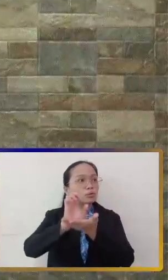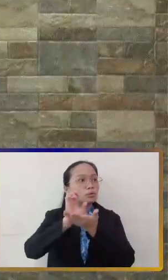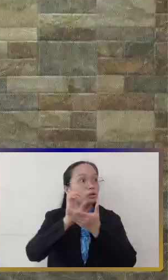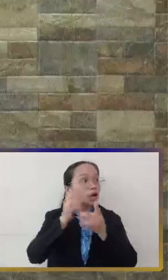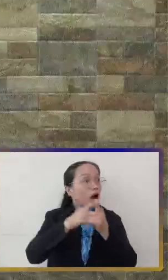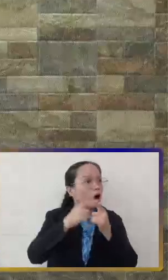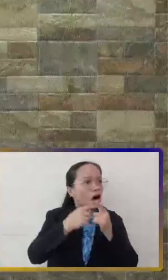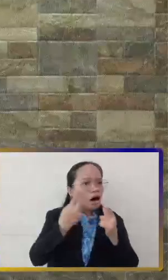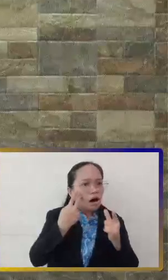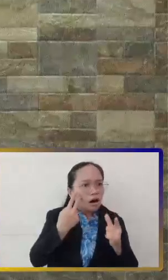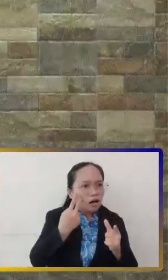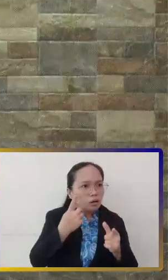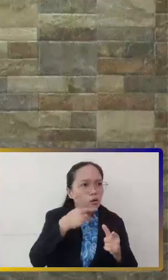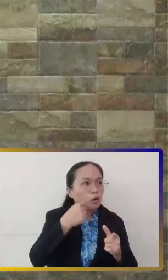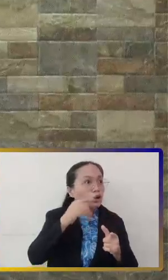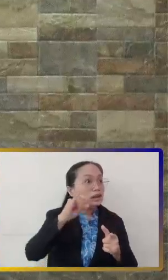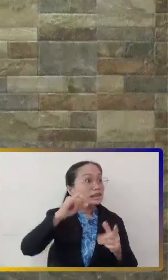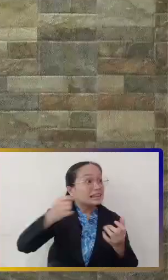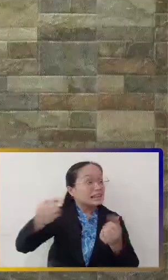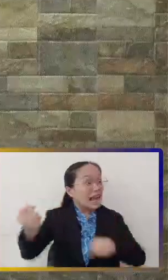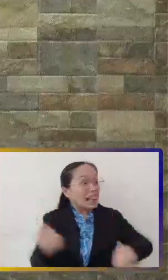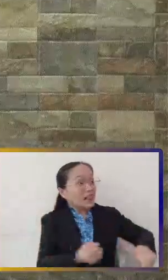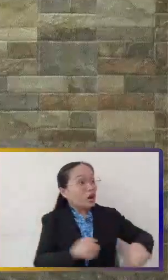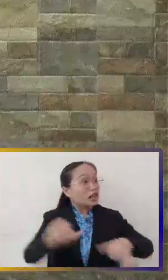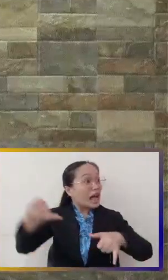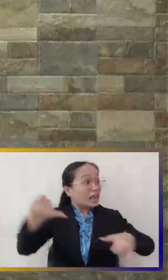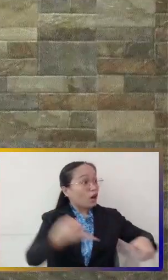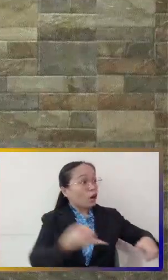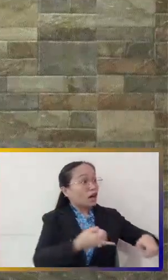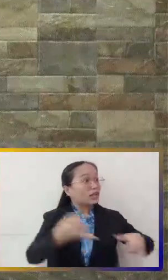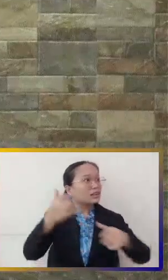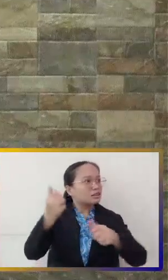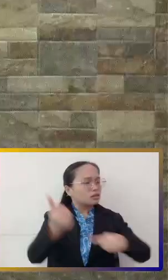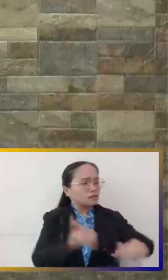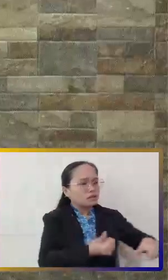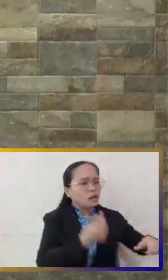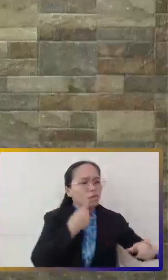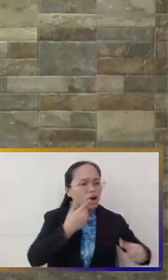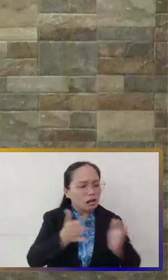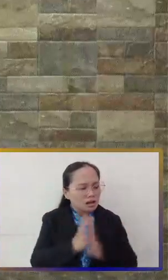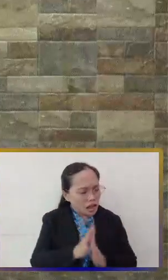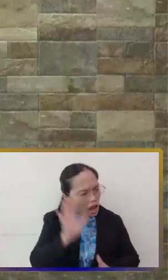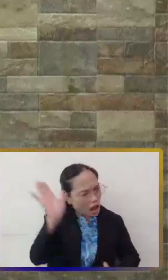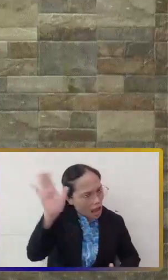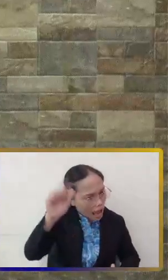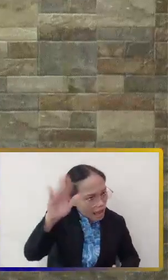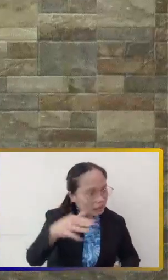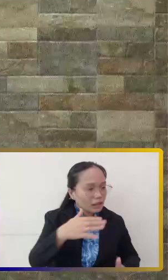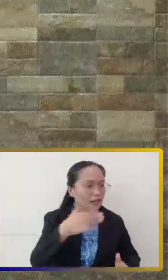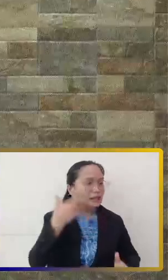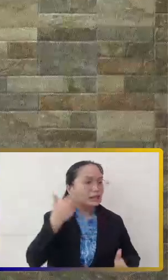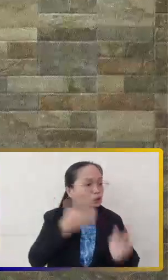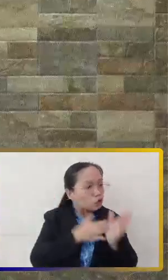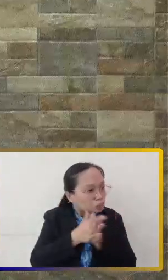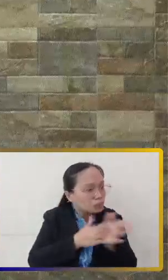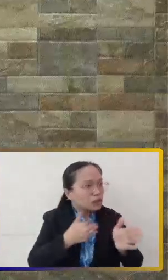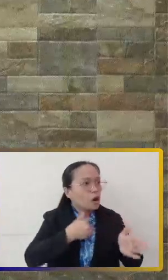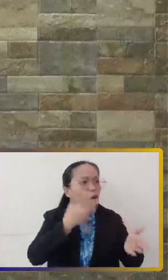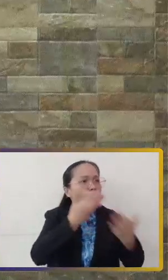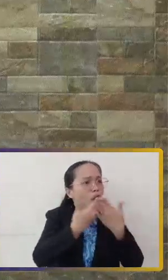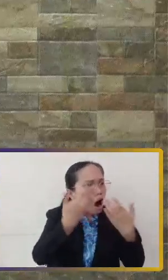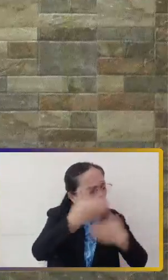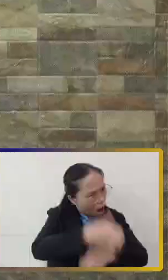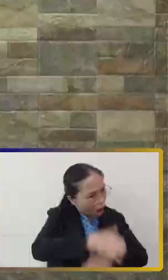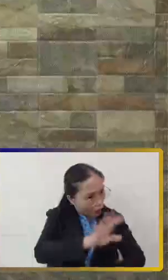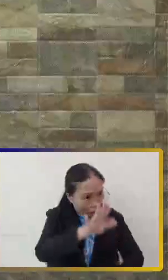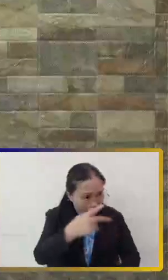na janitor na maglilinis. Sabi ko, hey, sabi ko, excuse me. Sabi ko, good evening. Have you seen